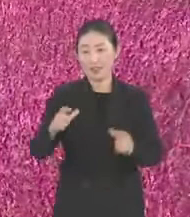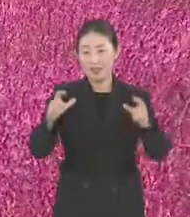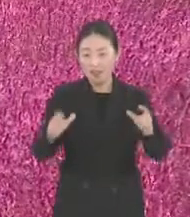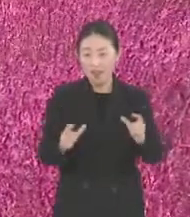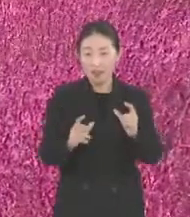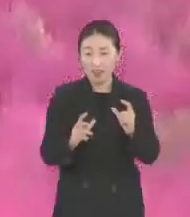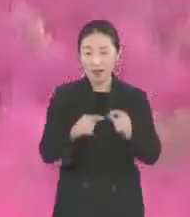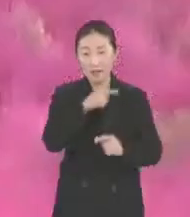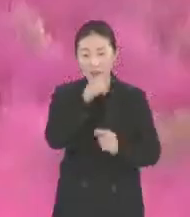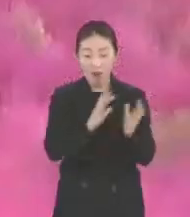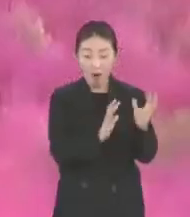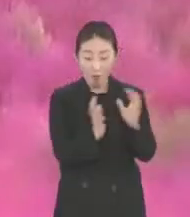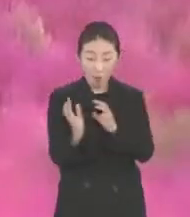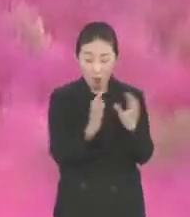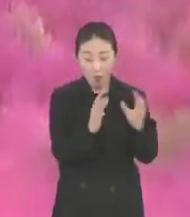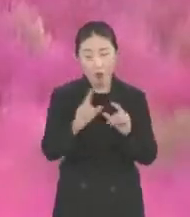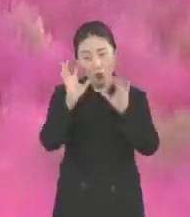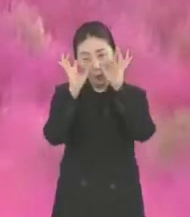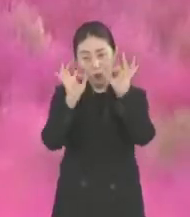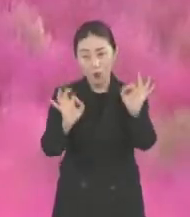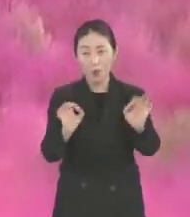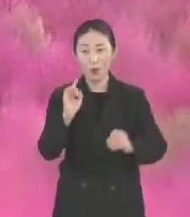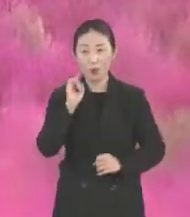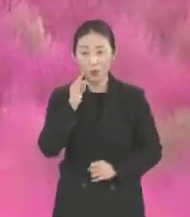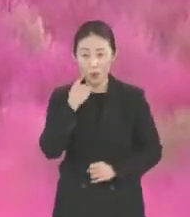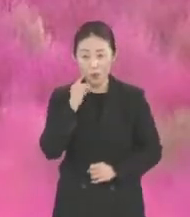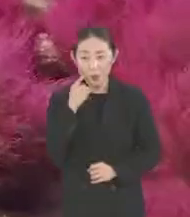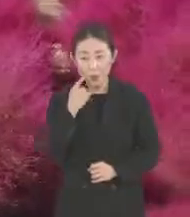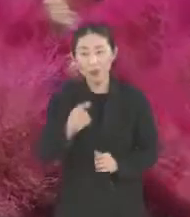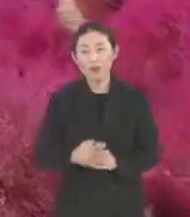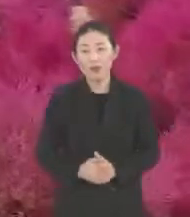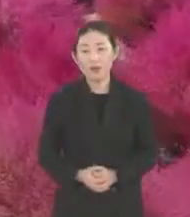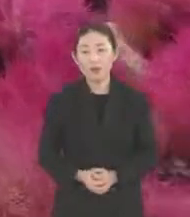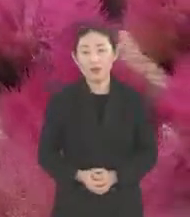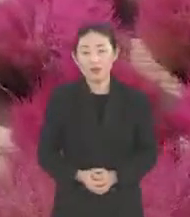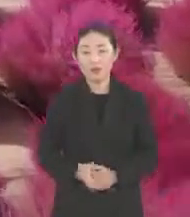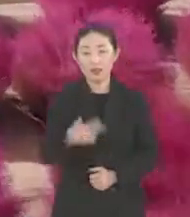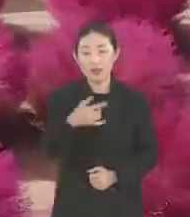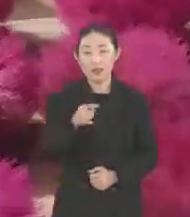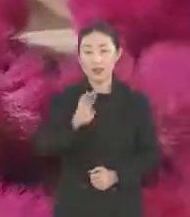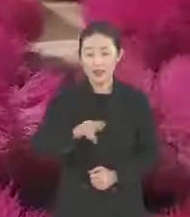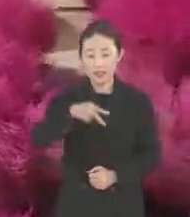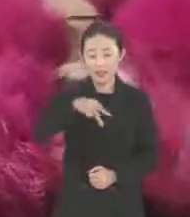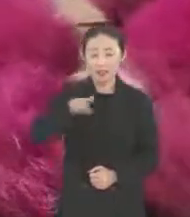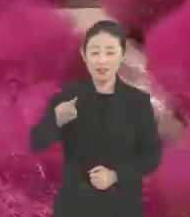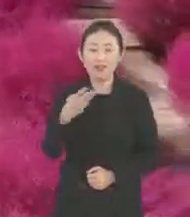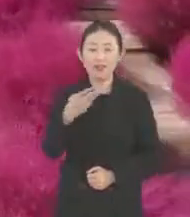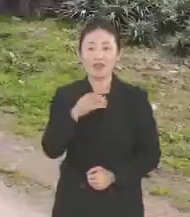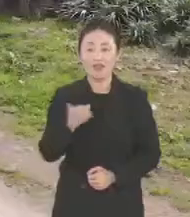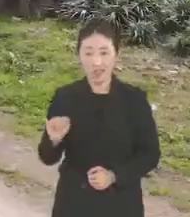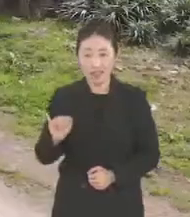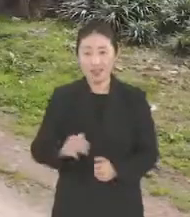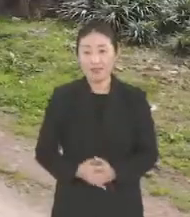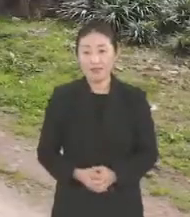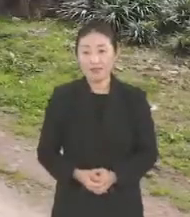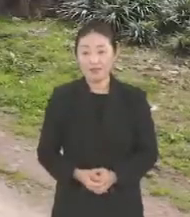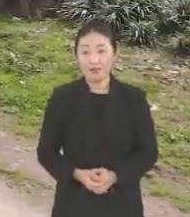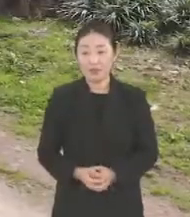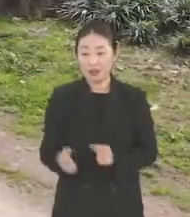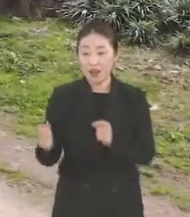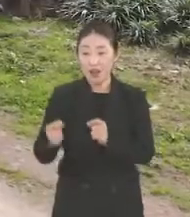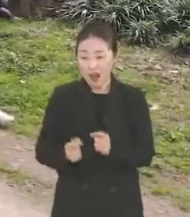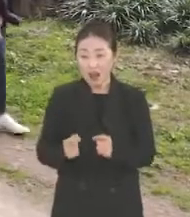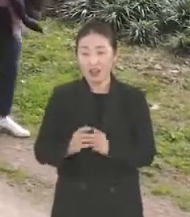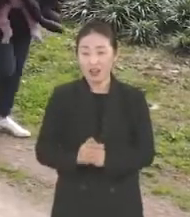댑싸리를 보는 재미도 쏠쏠합니다 복슬복슬 수많은 가지로 갈라진 댑싸리가 옹기종기 마을을 이루고 있는데